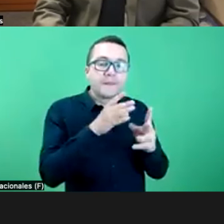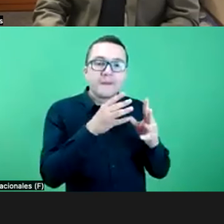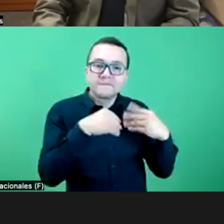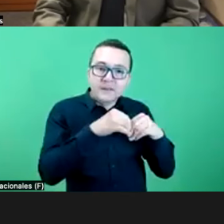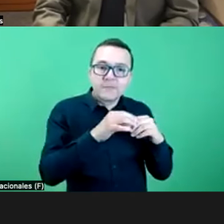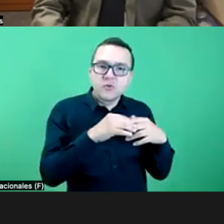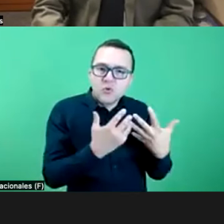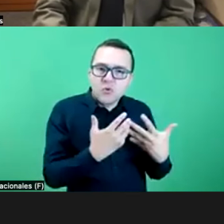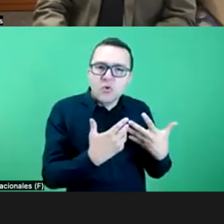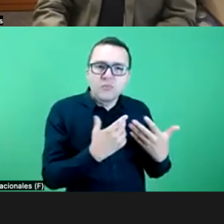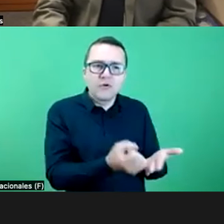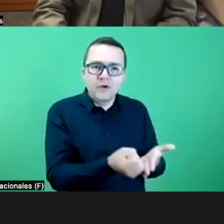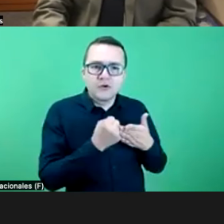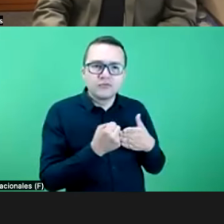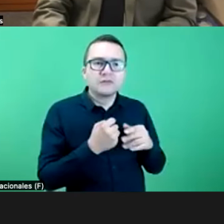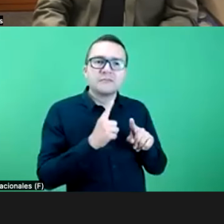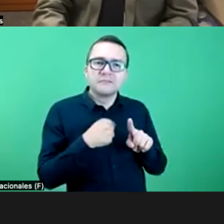patient.